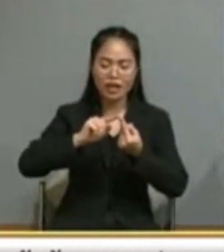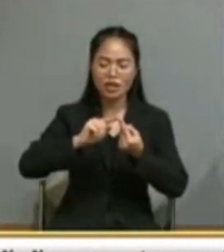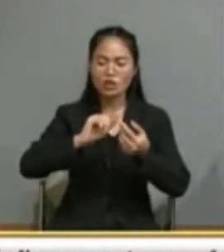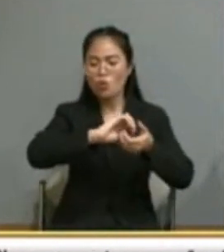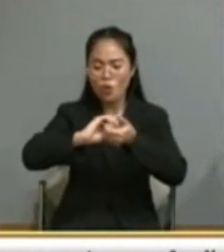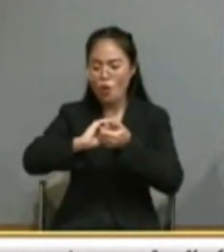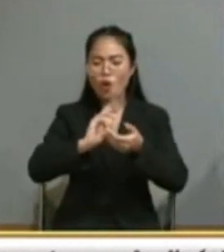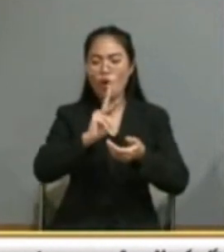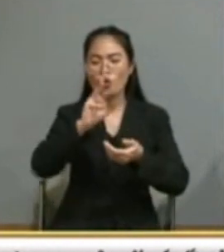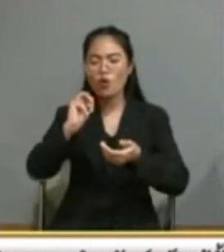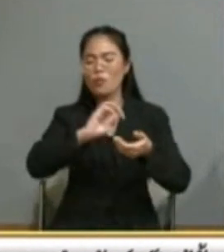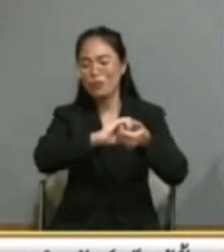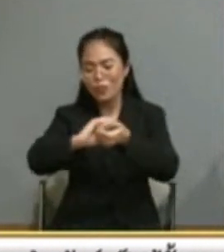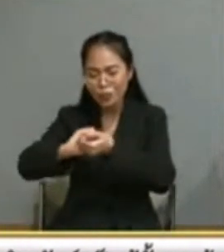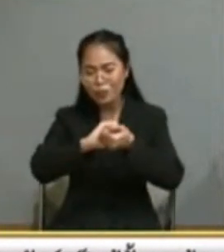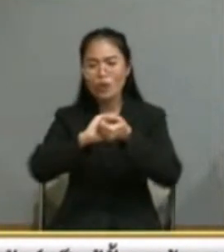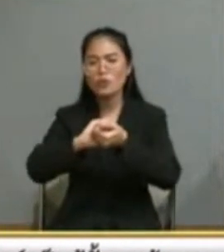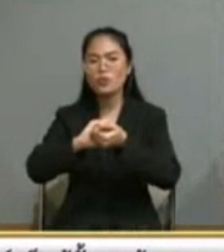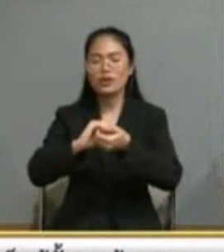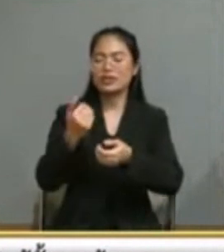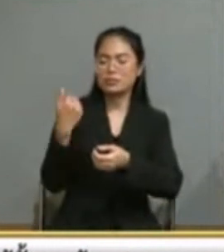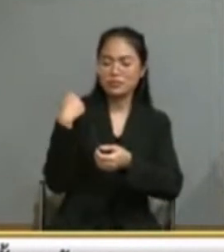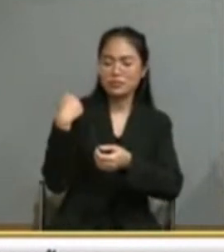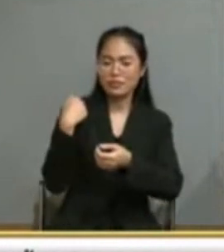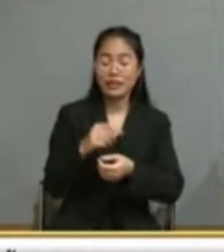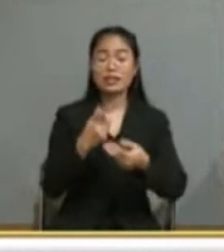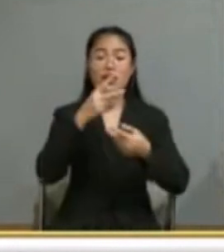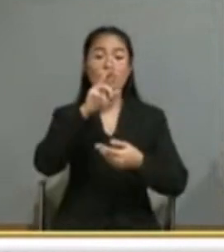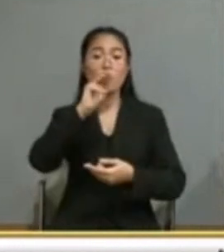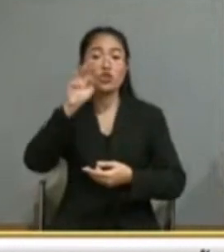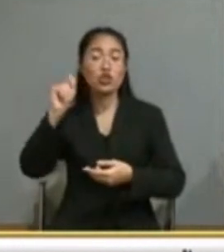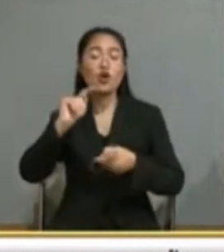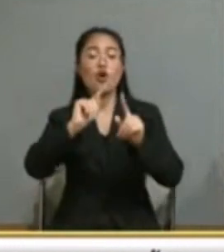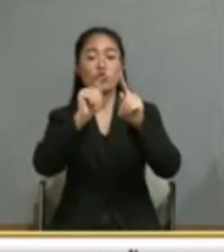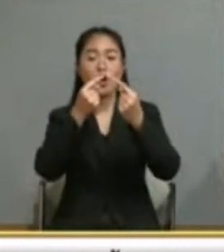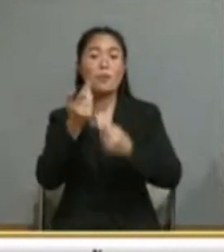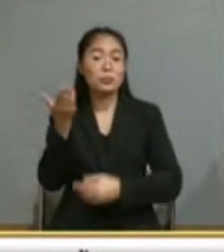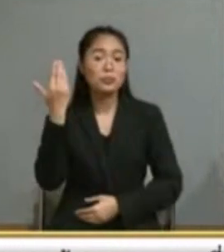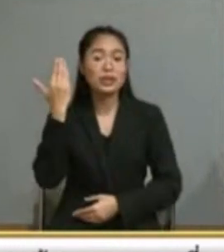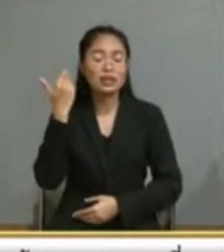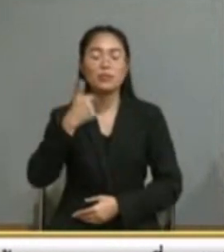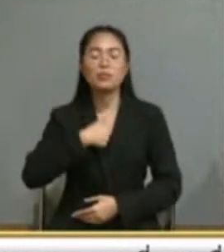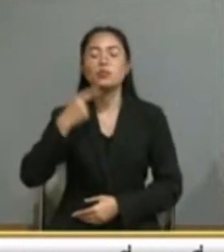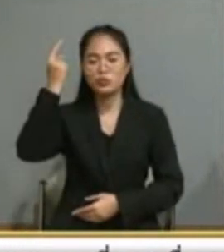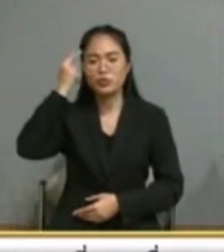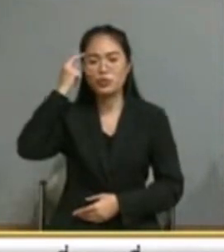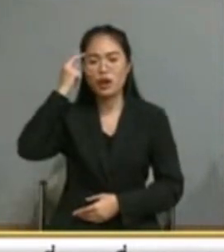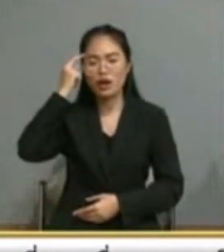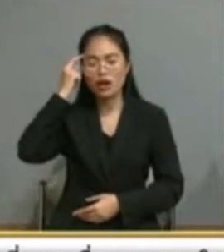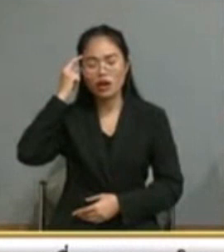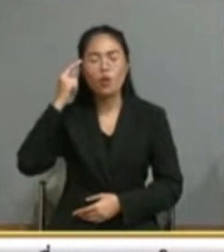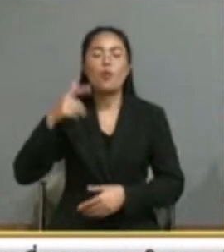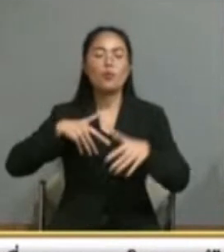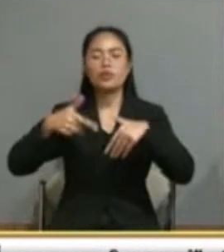กองกเข้าและกรมวิชาการเตศษ Mul็ทล้ะจากคำตอบของท่นมนตรี เหมือนสัครู่นี้ผมคิดว่า